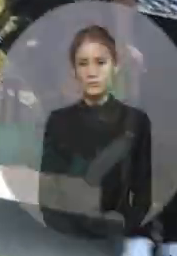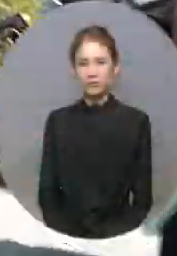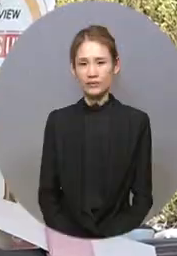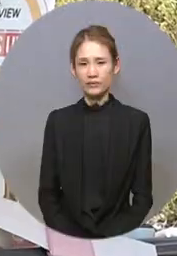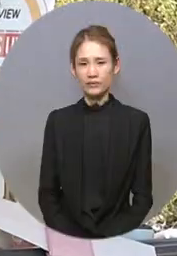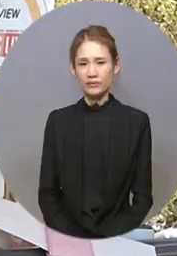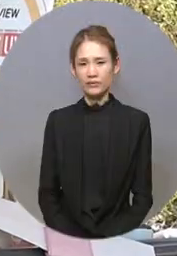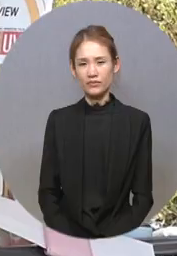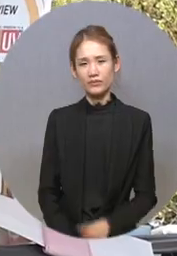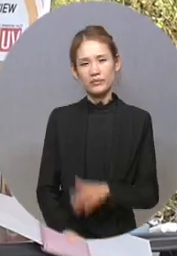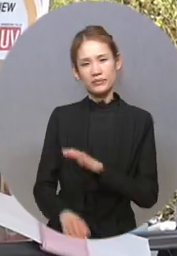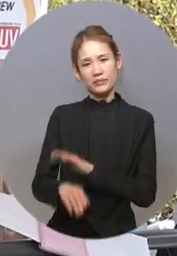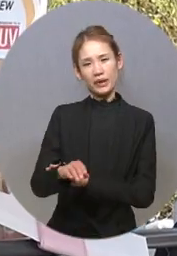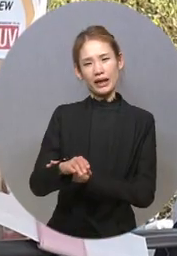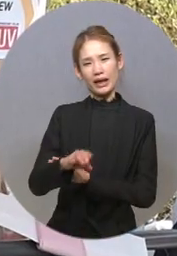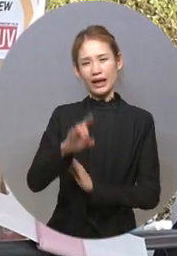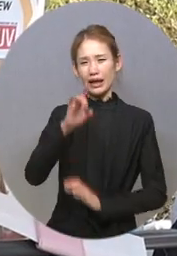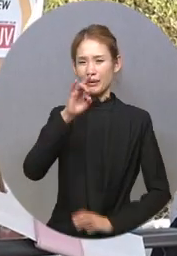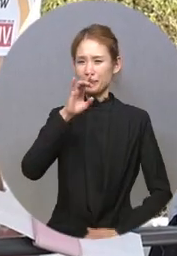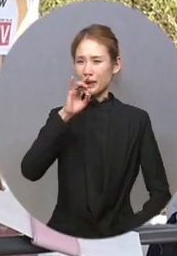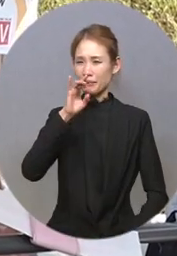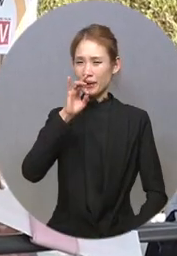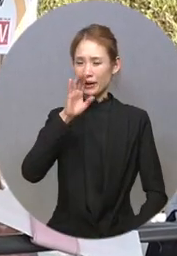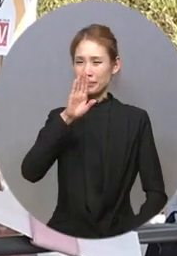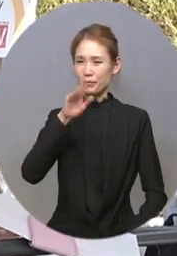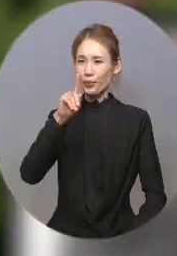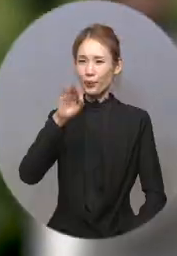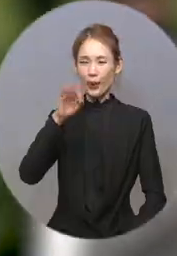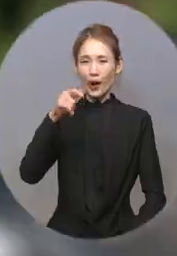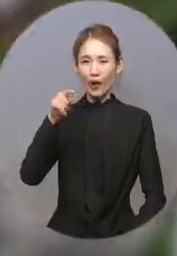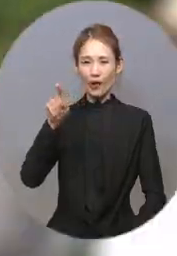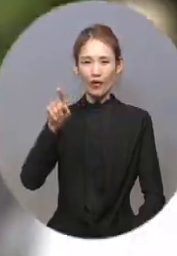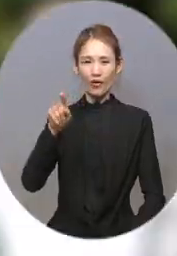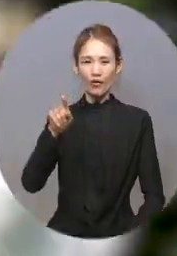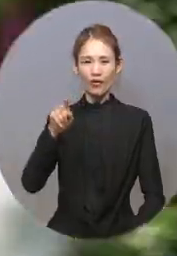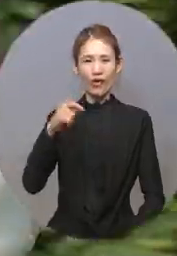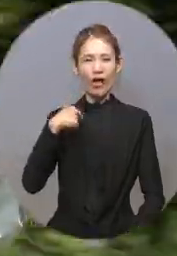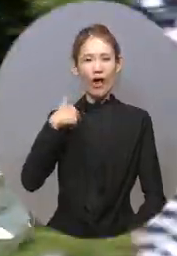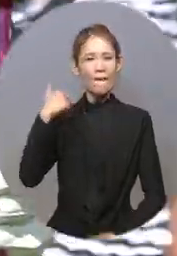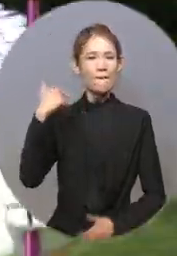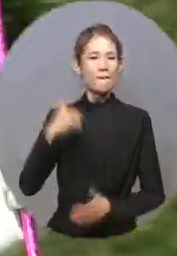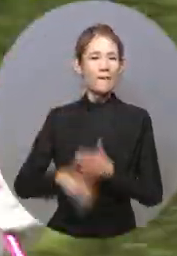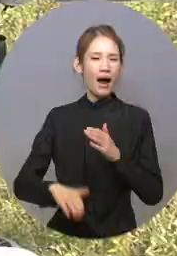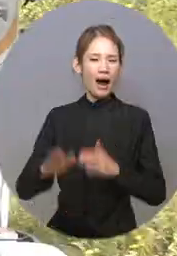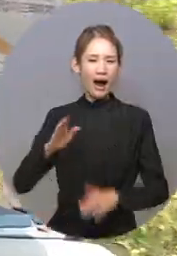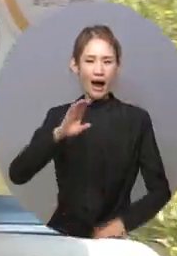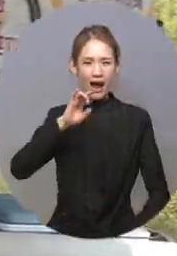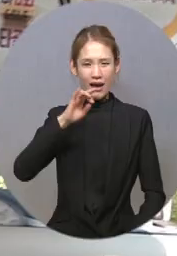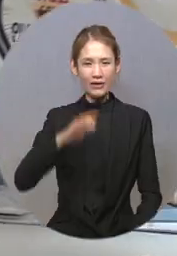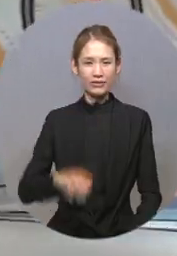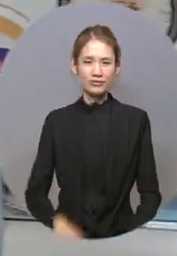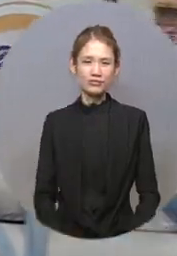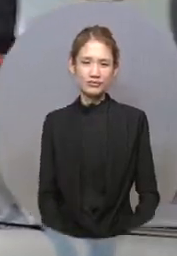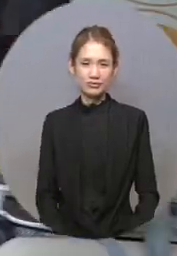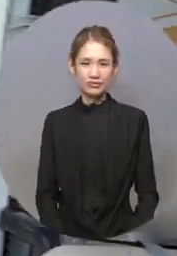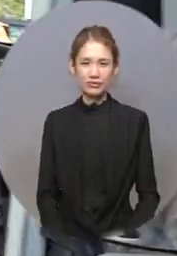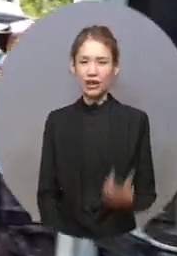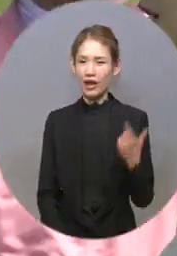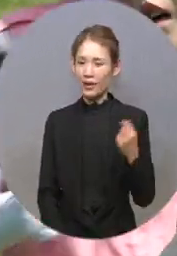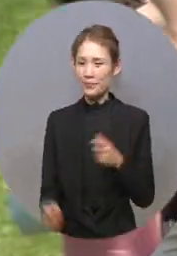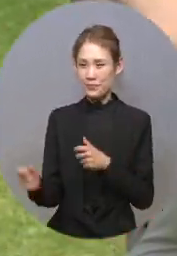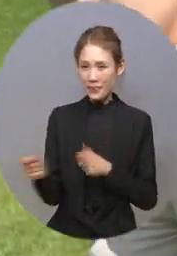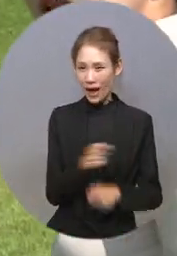오른쪽이다. 안 된다. 벙커 안 된다. 깎였어. 나 완전 제대로 깎였어. 그렇다면 저기에 치면 안